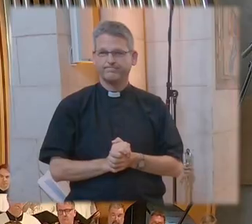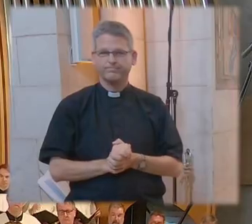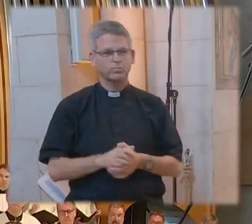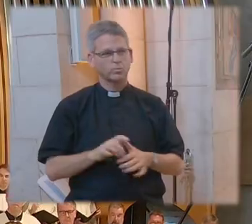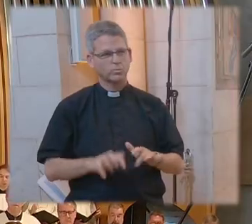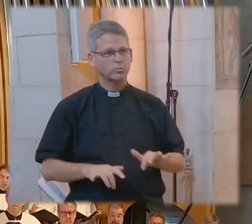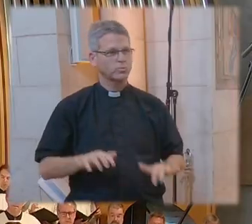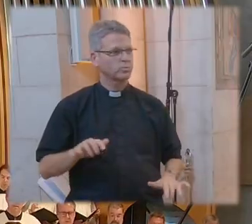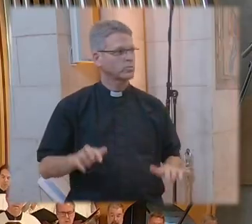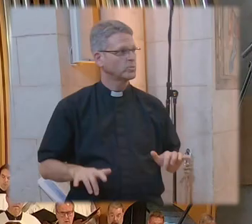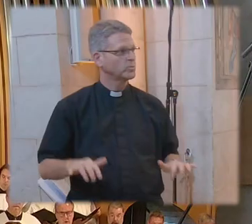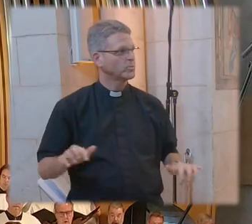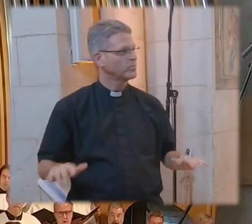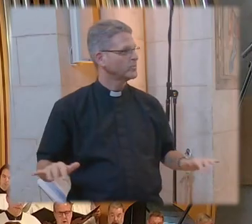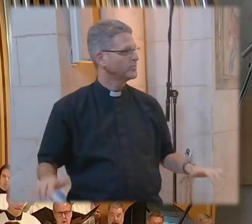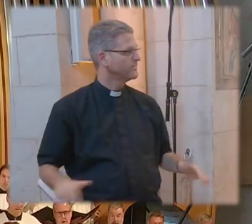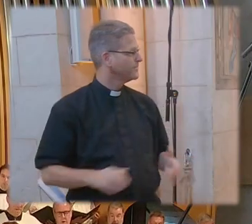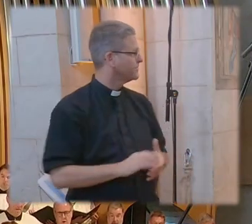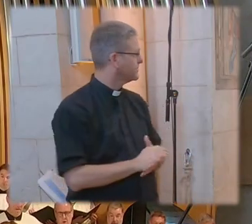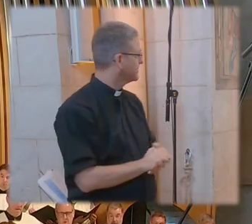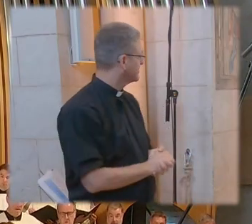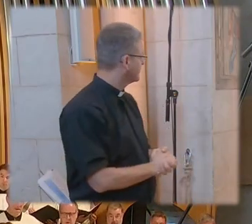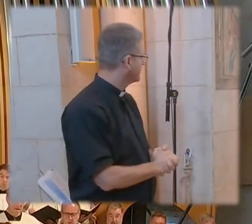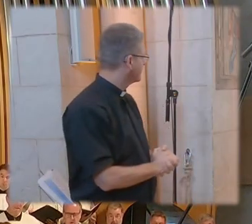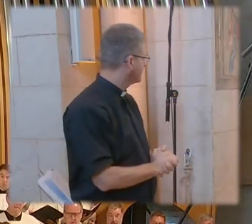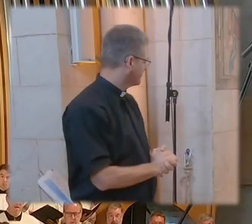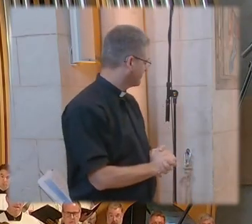Auch das Sanctus ist wieder aus der Messe Héroïque de Jeanne d'Arc.